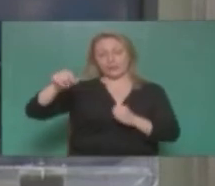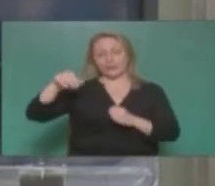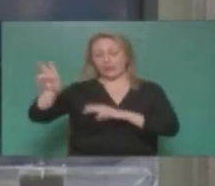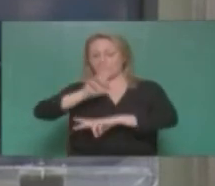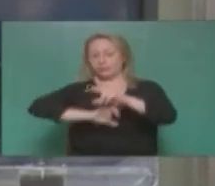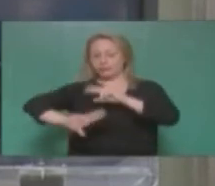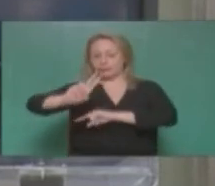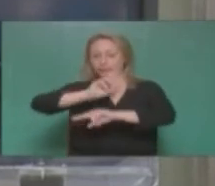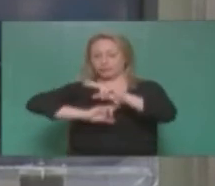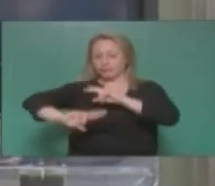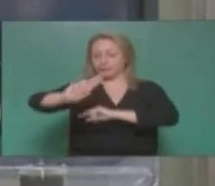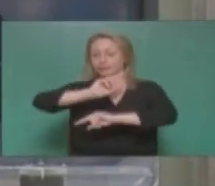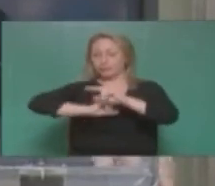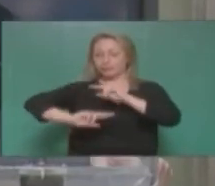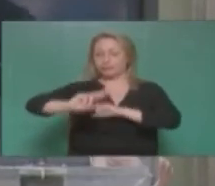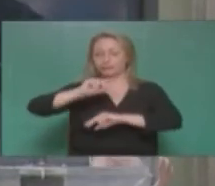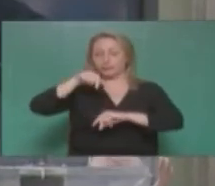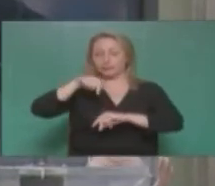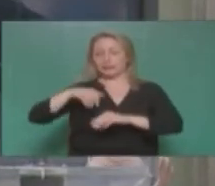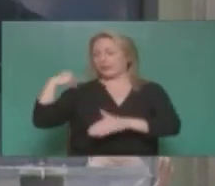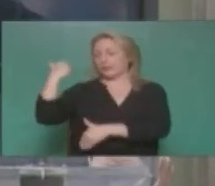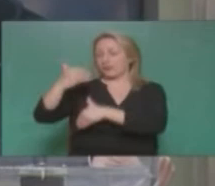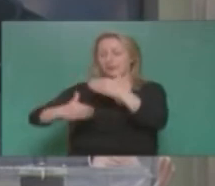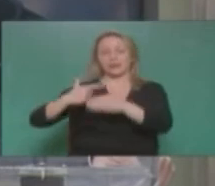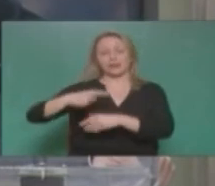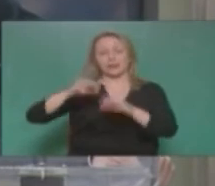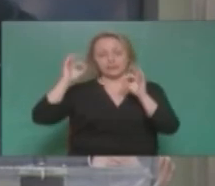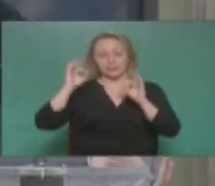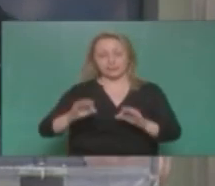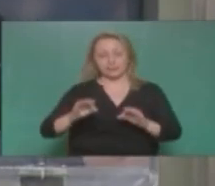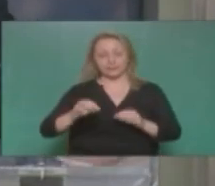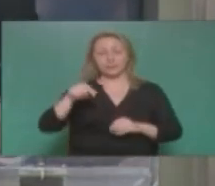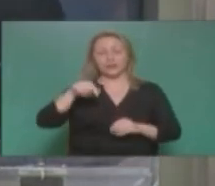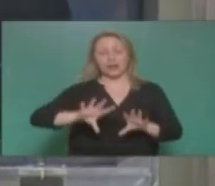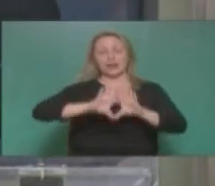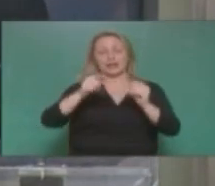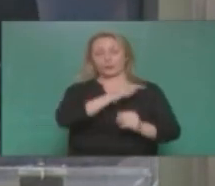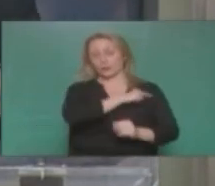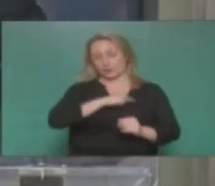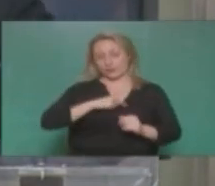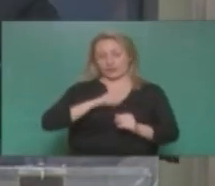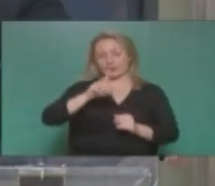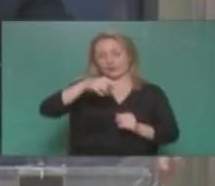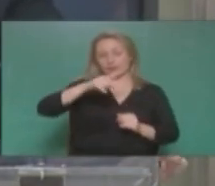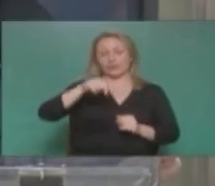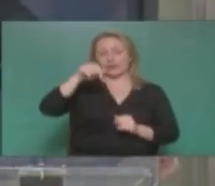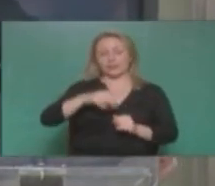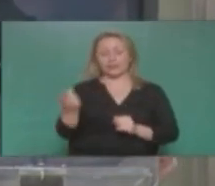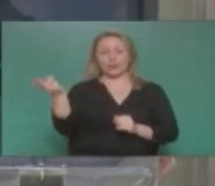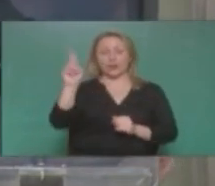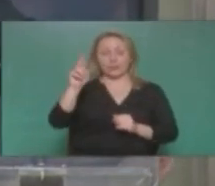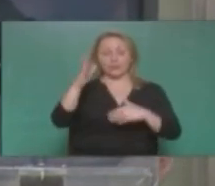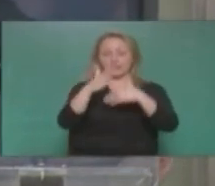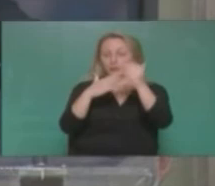μεγάλη συζήτηση και μακρά διαδικασία. Ως Γενικός Διευθυντής επιλέγει ο υποψήφιος με τα